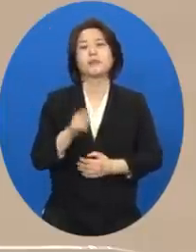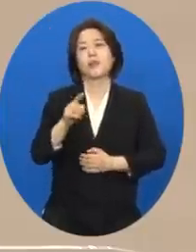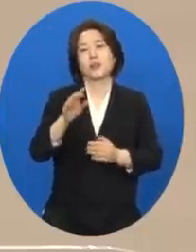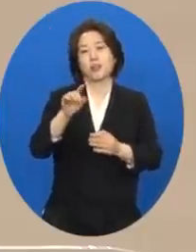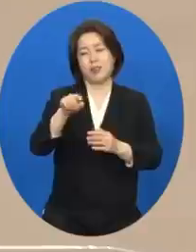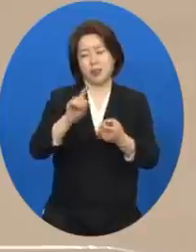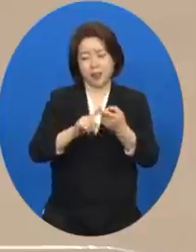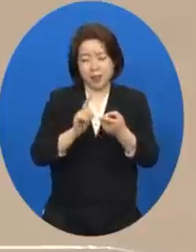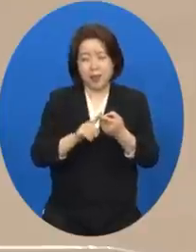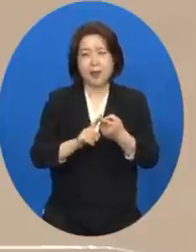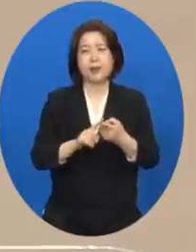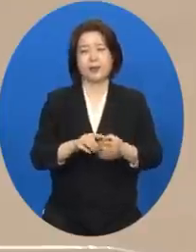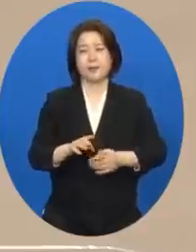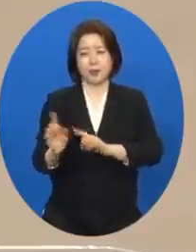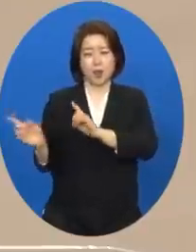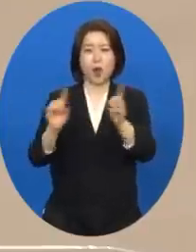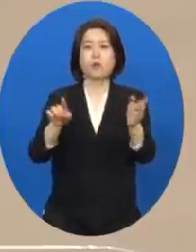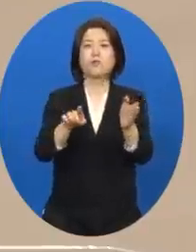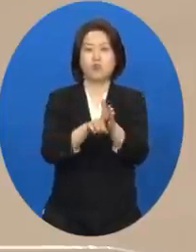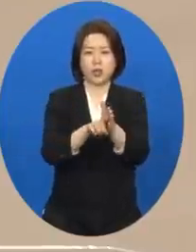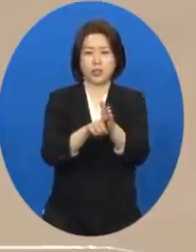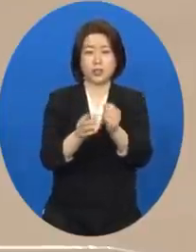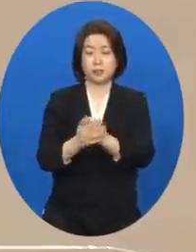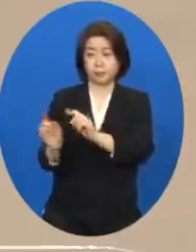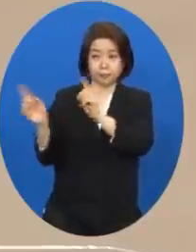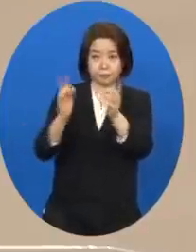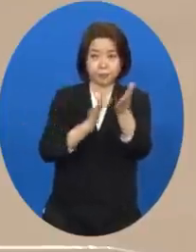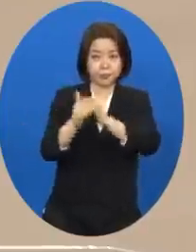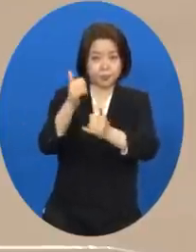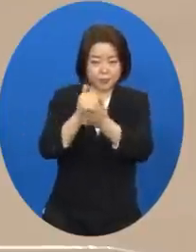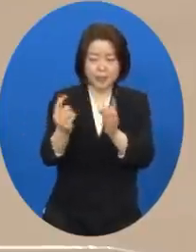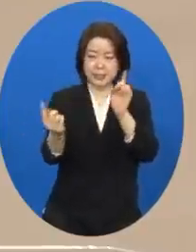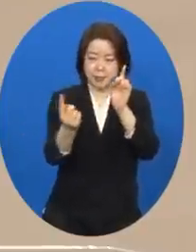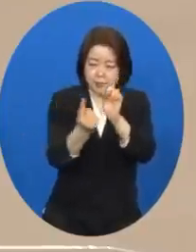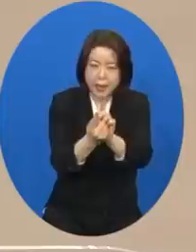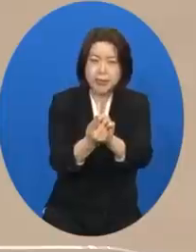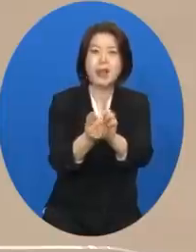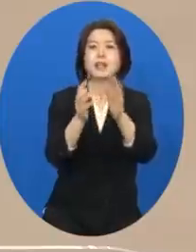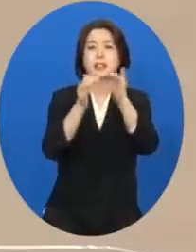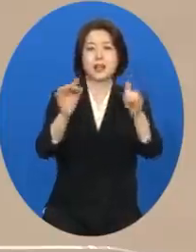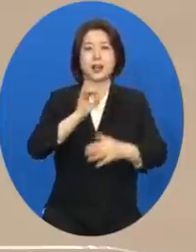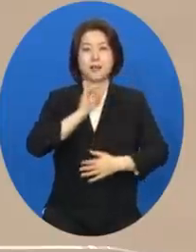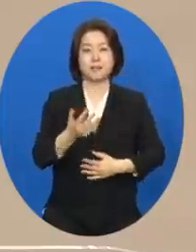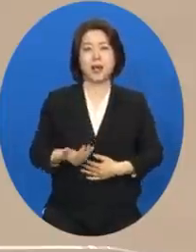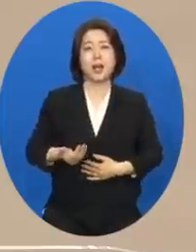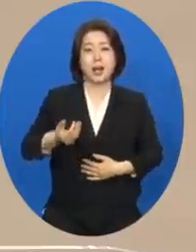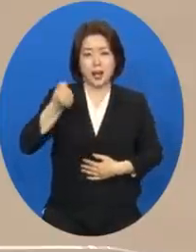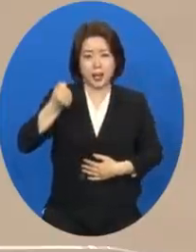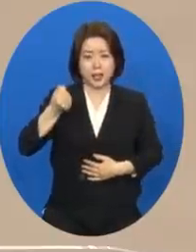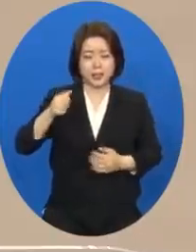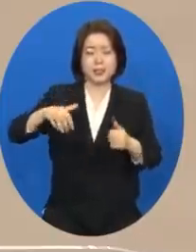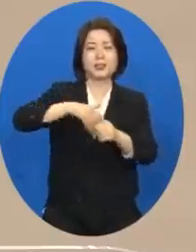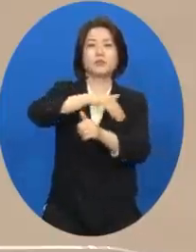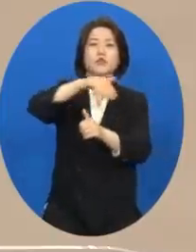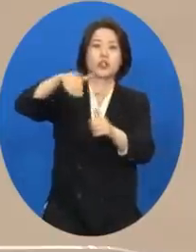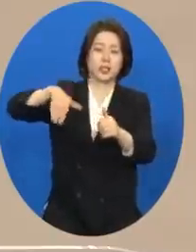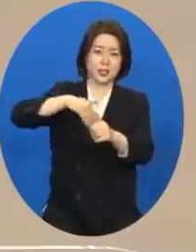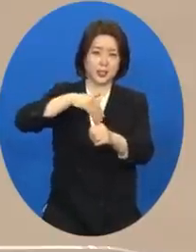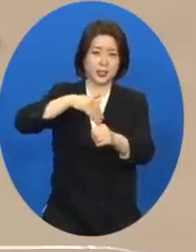바로 부활 신앙인 것이 부활하신 예수님을 만난 사람 많이 가지게 되는 분위기